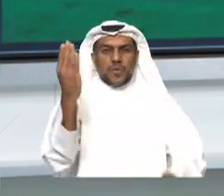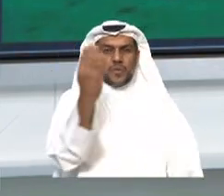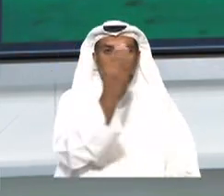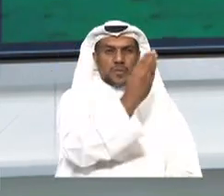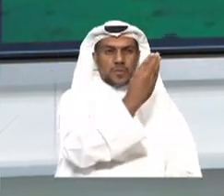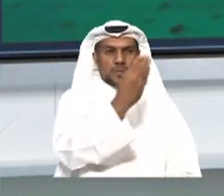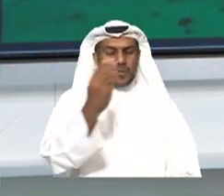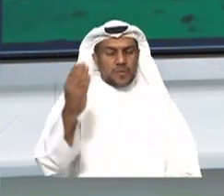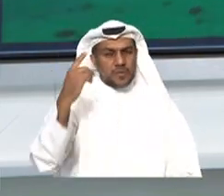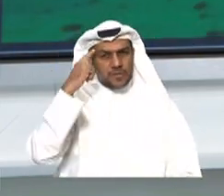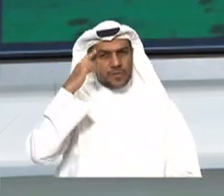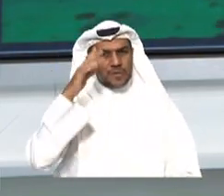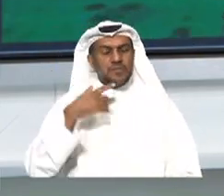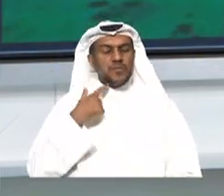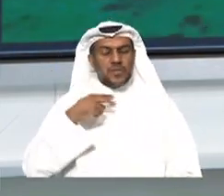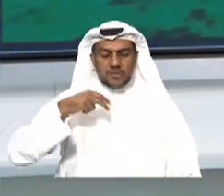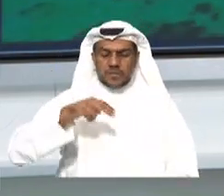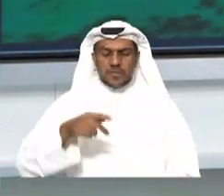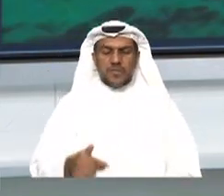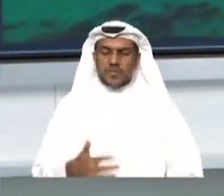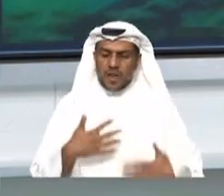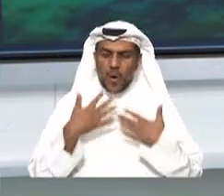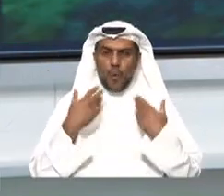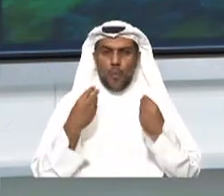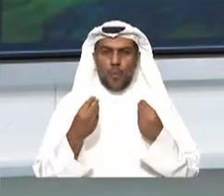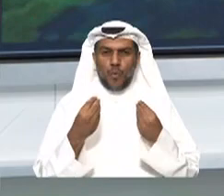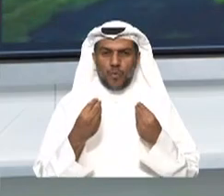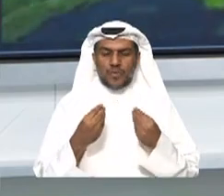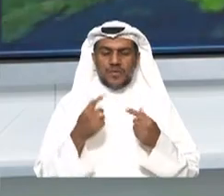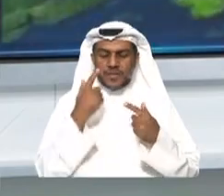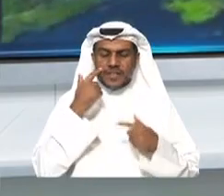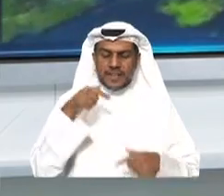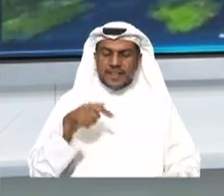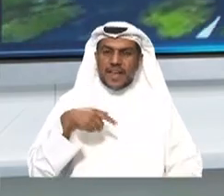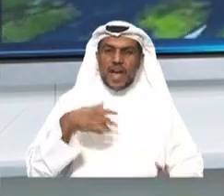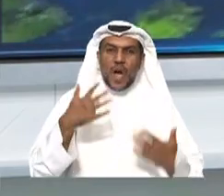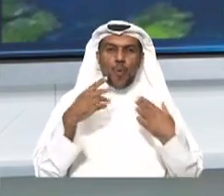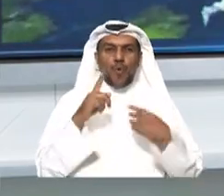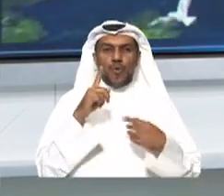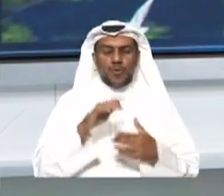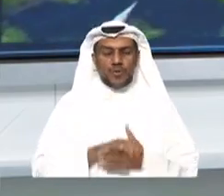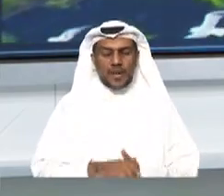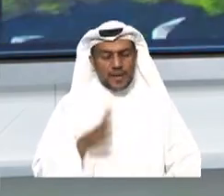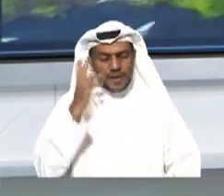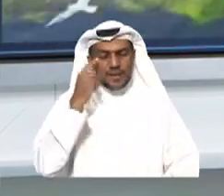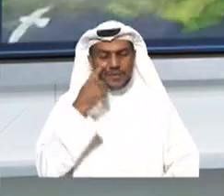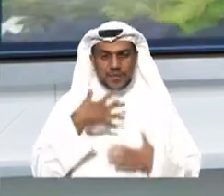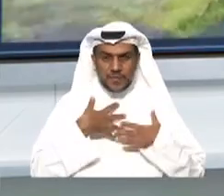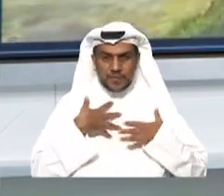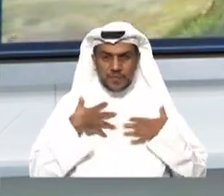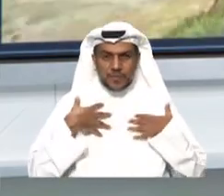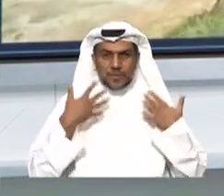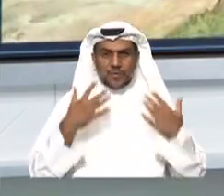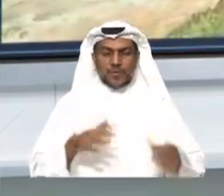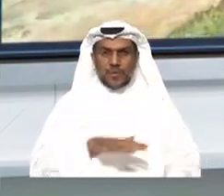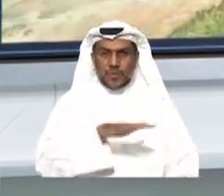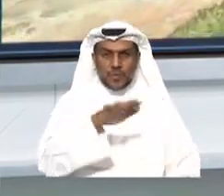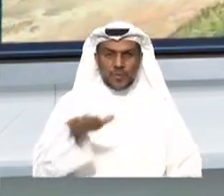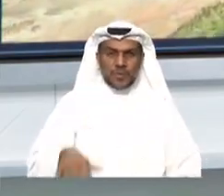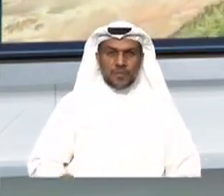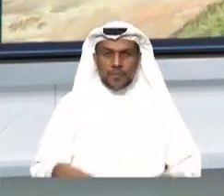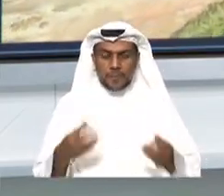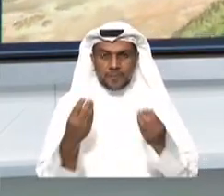محبين رياضة المشي. تمنياتنا لكم بالاستمتاع خلال هذه الأجواء، وأيضا تمنياتنا لزميلنا في